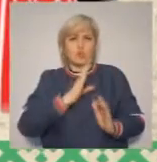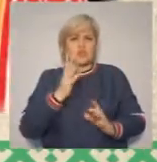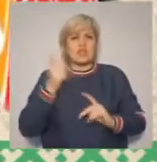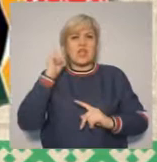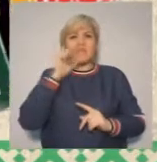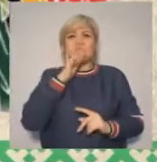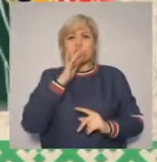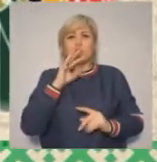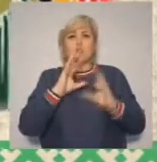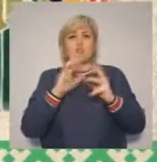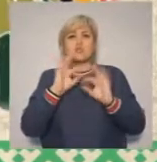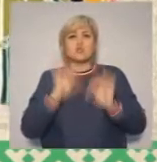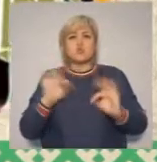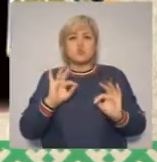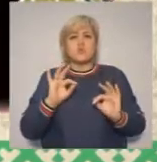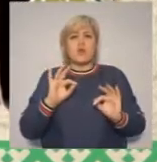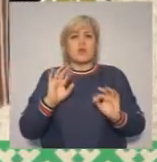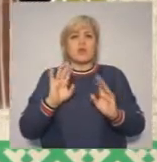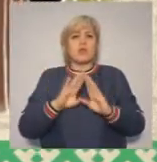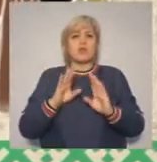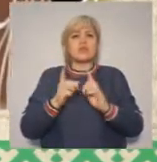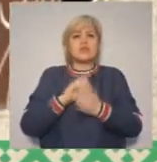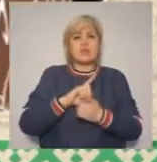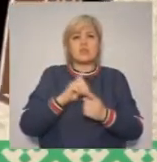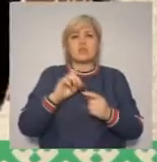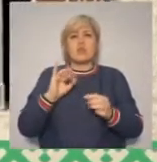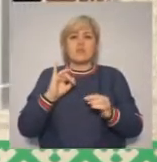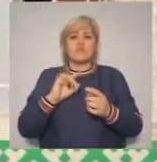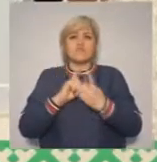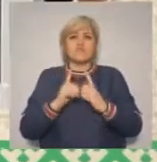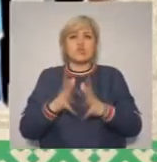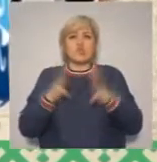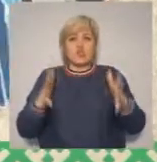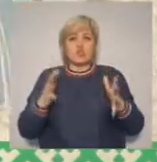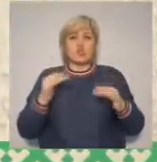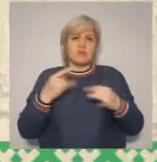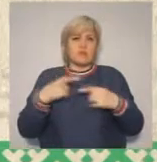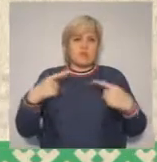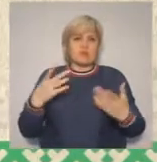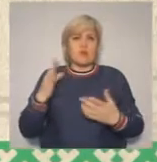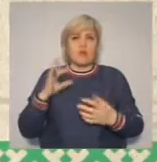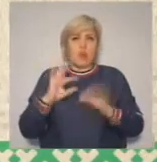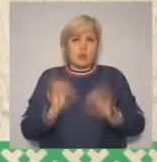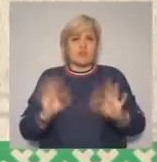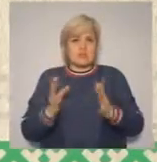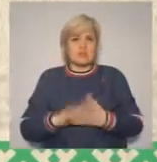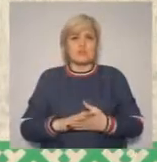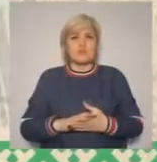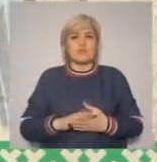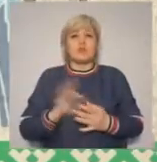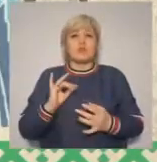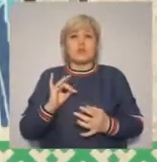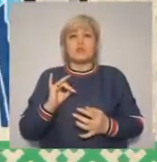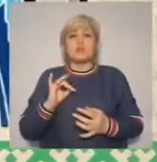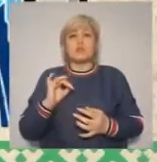образом изменился, стал шире и разнообразнее. Но персонажи греческого эпоса многими любимы до сих пор.